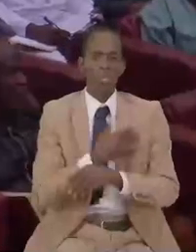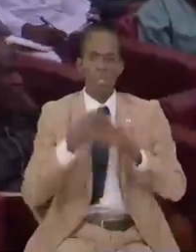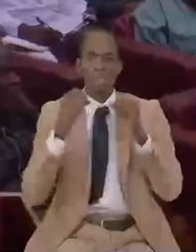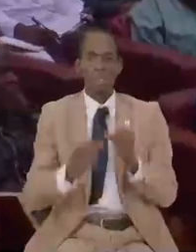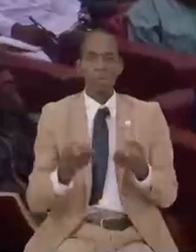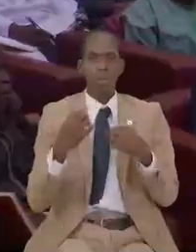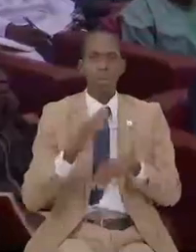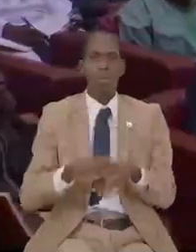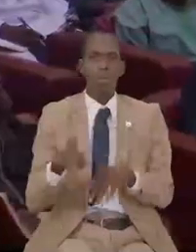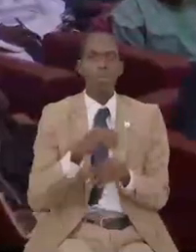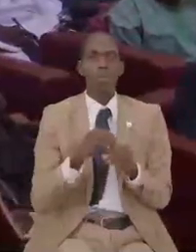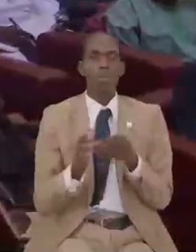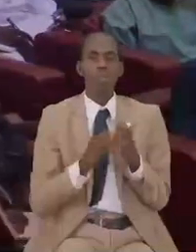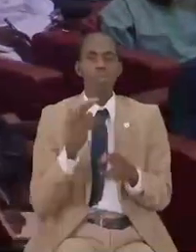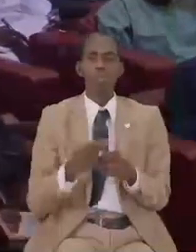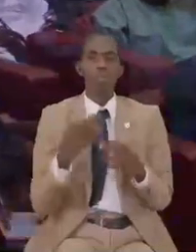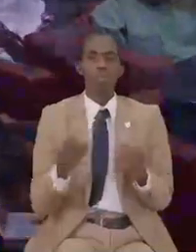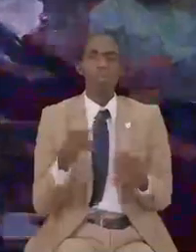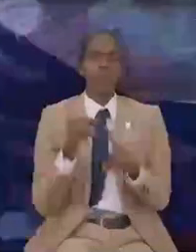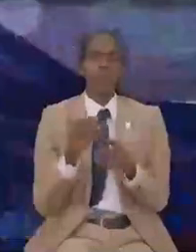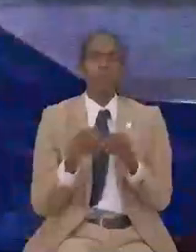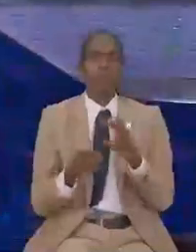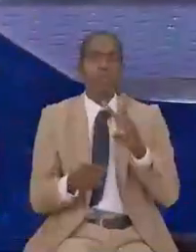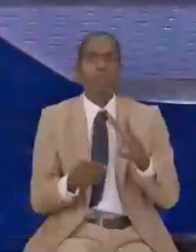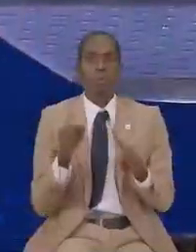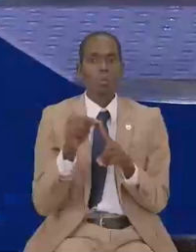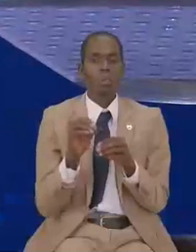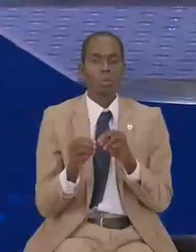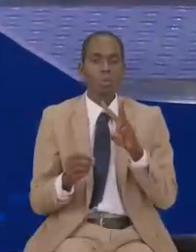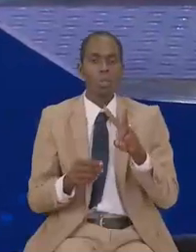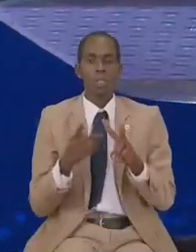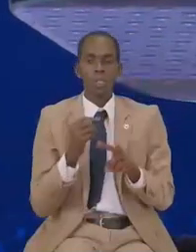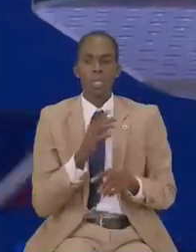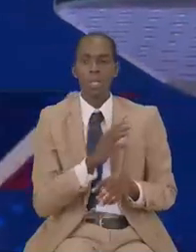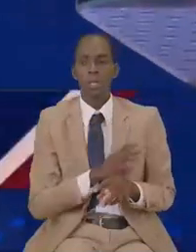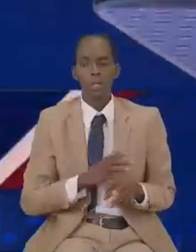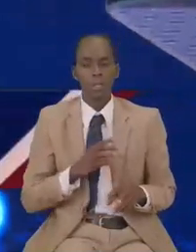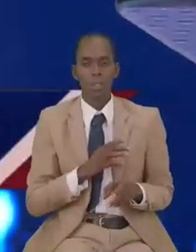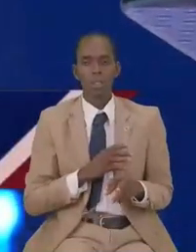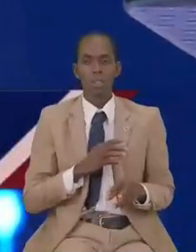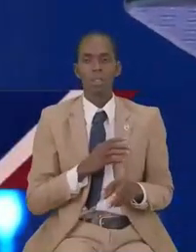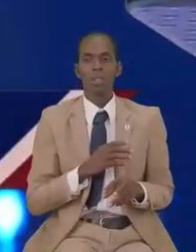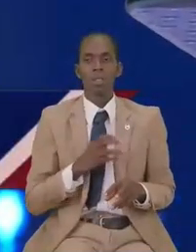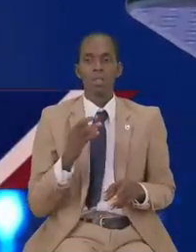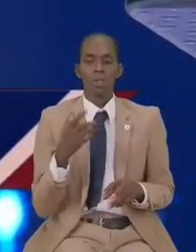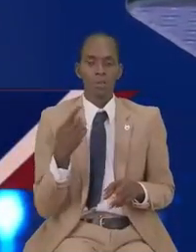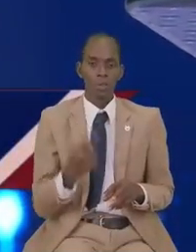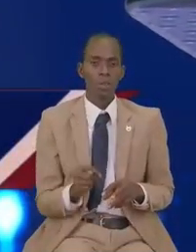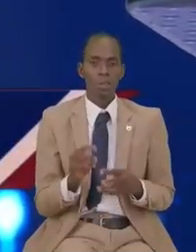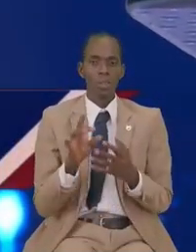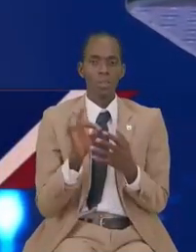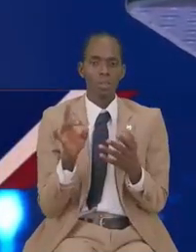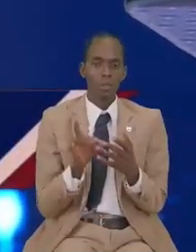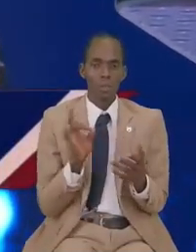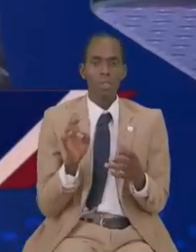de Jésus-Christ. Allons, deuxième point. Le caractère des personnes choisies au sein de